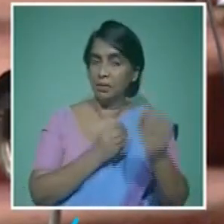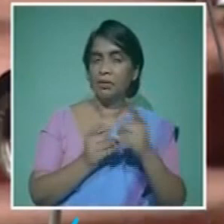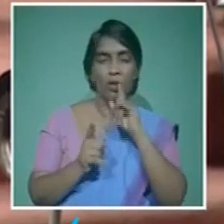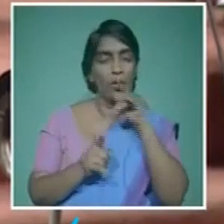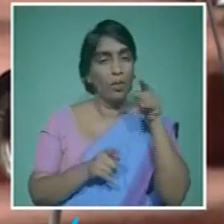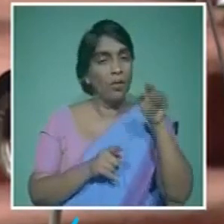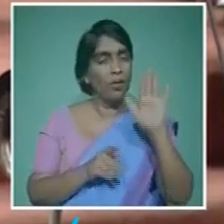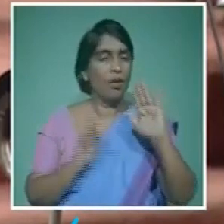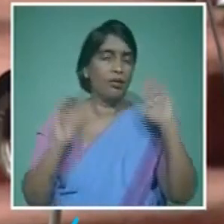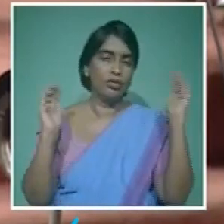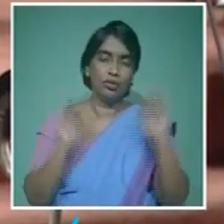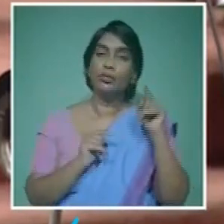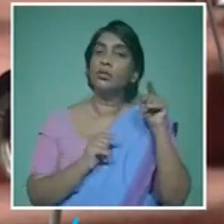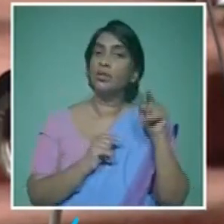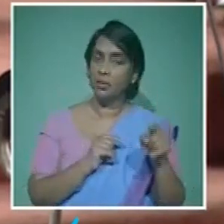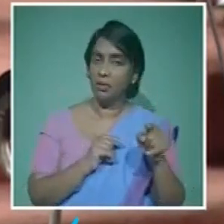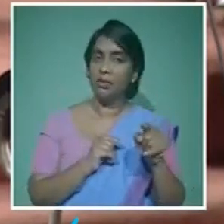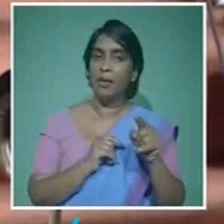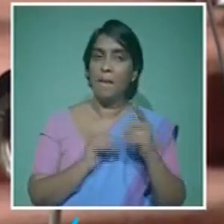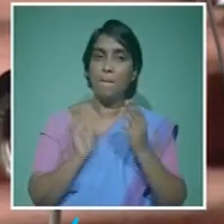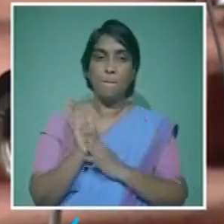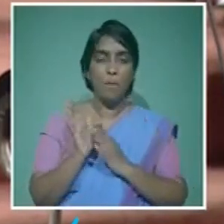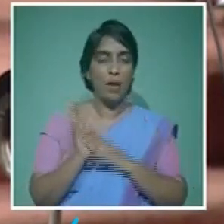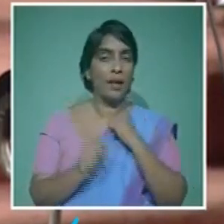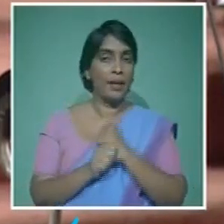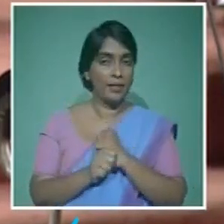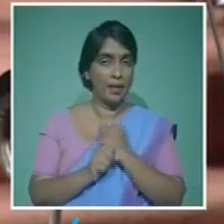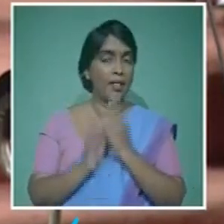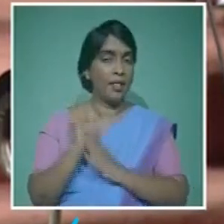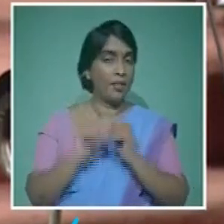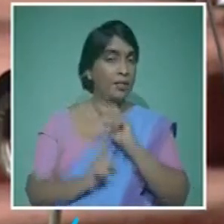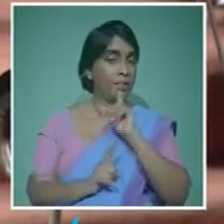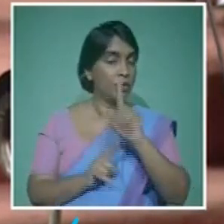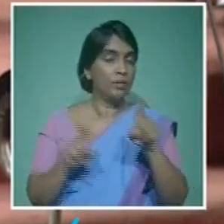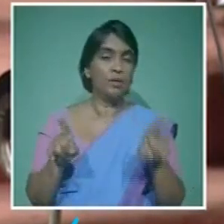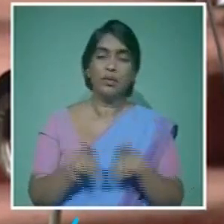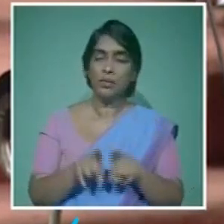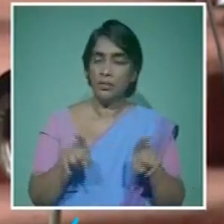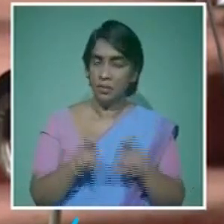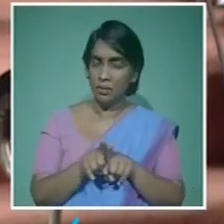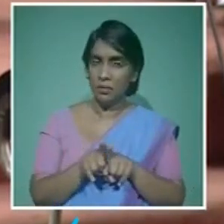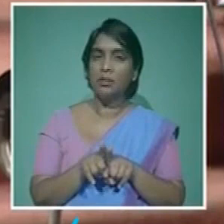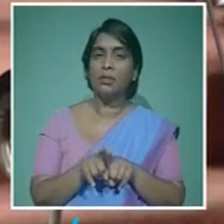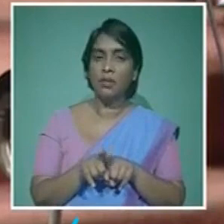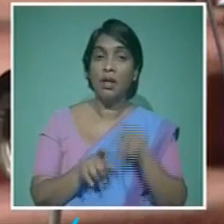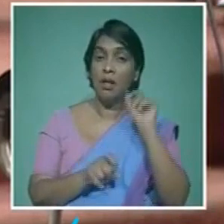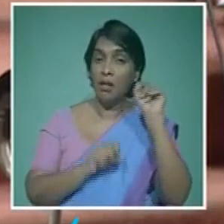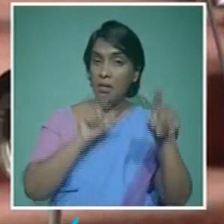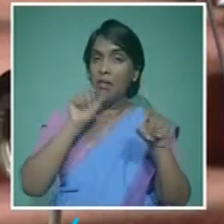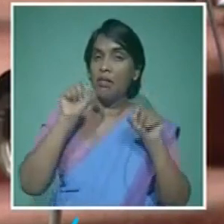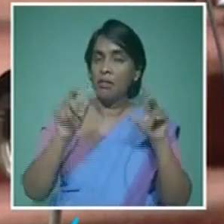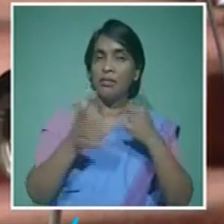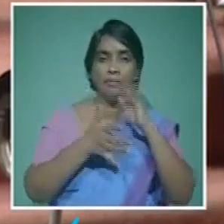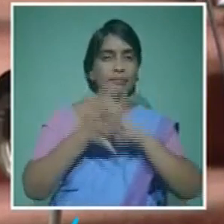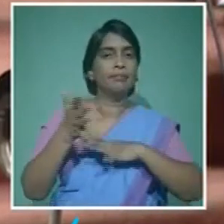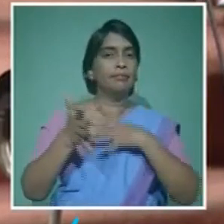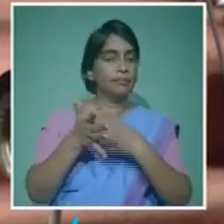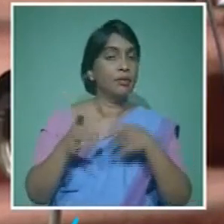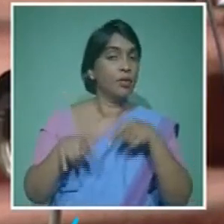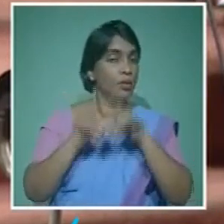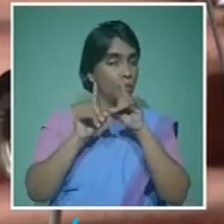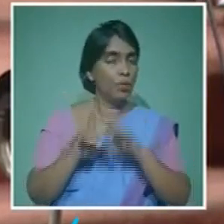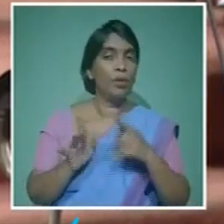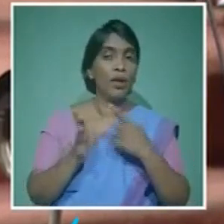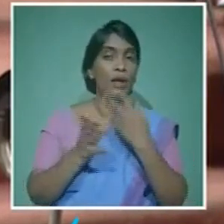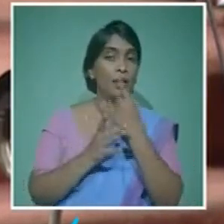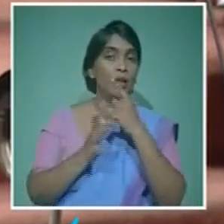அவர்கள் நண்பர் மனோகணேசன் கூறியது போல் அட்லீஸ்ட் அவர்களுடைய பேரையாவது அந்த பட்ஜெட்டில் இருக்கா மென்ஷன் பண்ணியிருக்கலாம். வரவுசெலவு திட்டத்தில் இப்படி ஒரு இனம் இருக்கின்றது